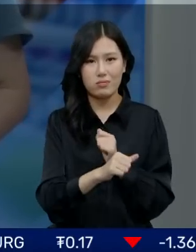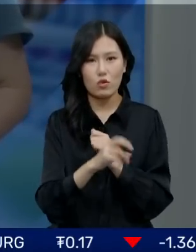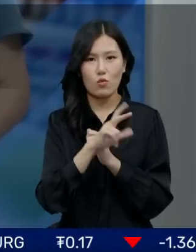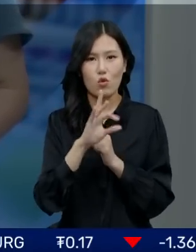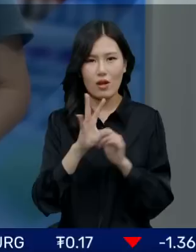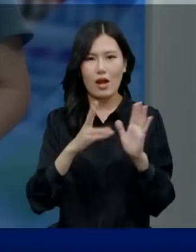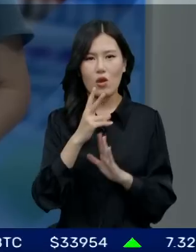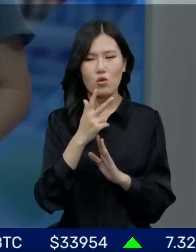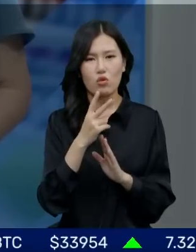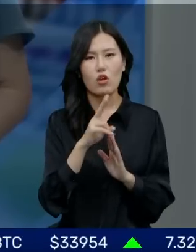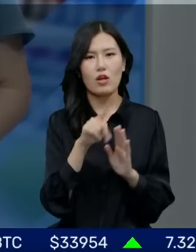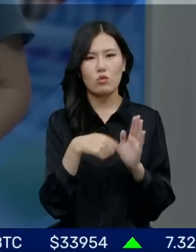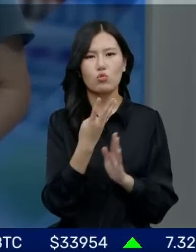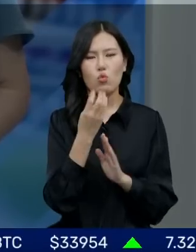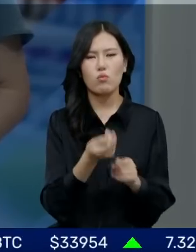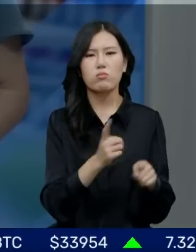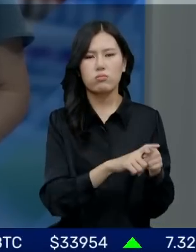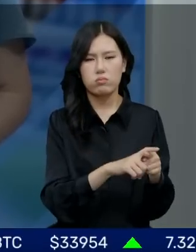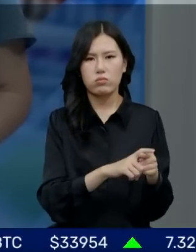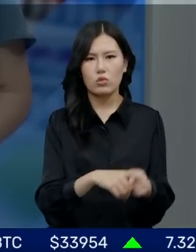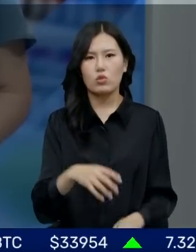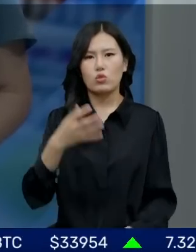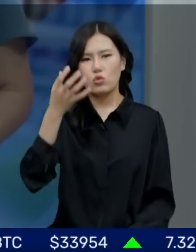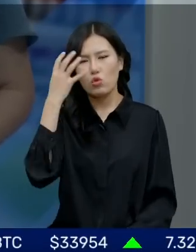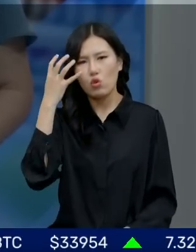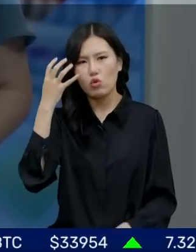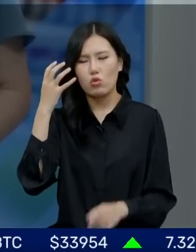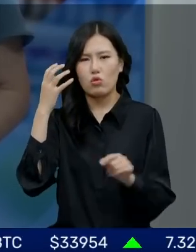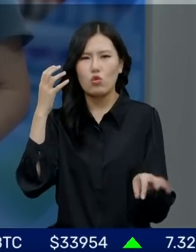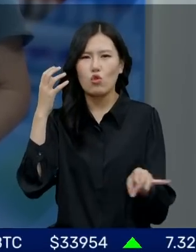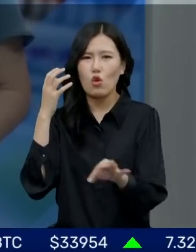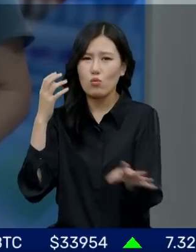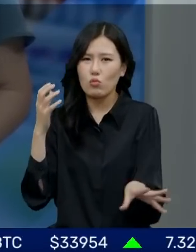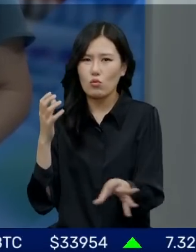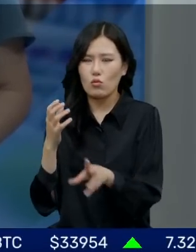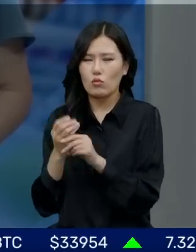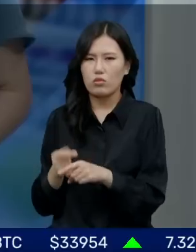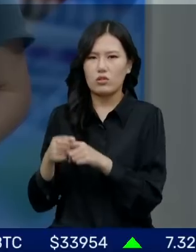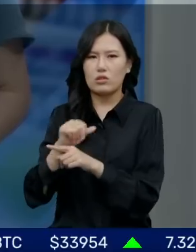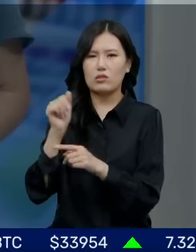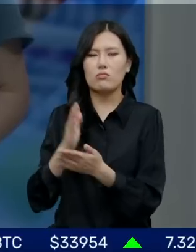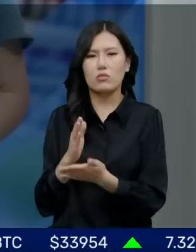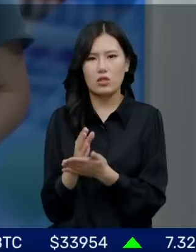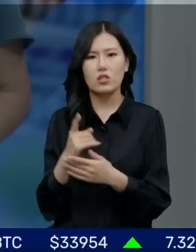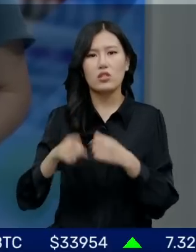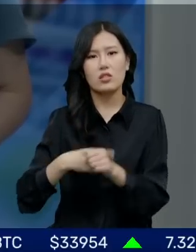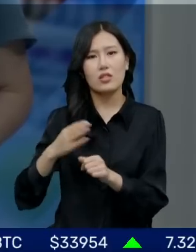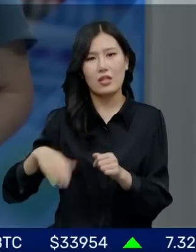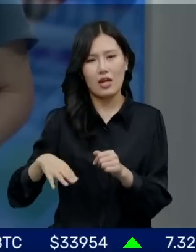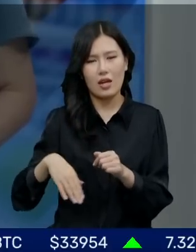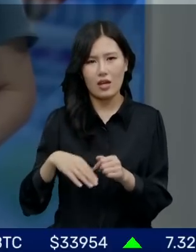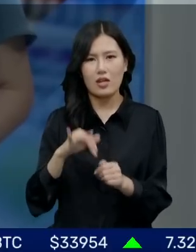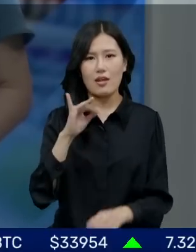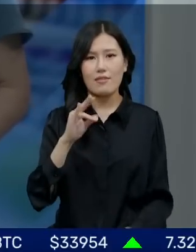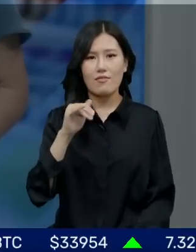өсөж, төрийн зохицуулалттай бараа үйлчилгээний инфляцад нөлөөлж байгаа юм. Харин ирэх онд инфляц 8% орчимд тогтворч явах төсөөлөлтэй